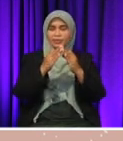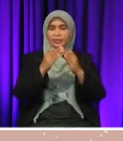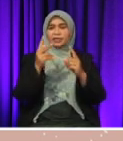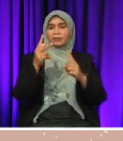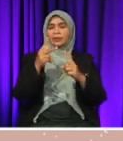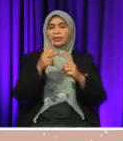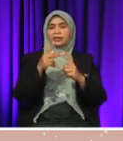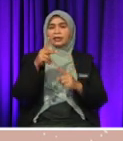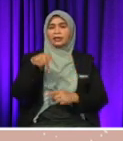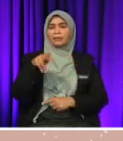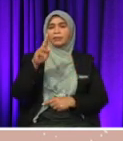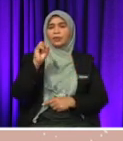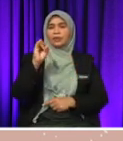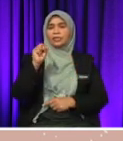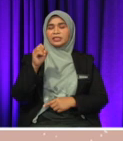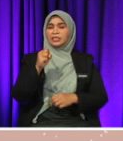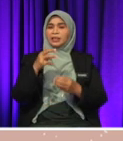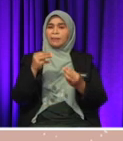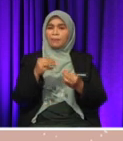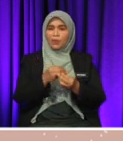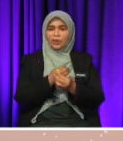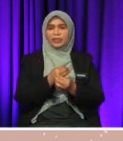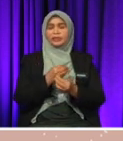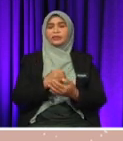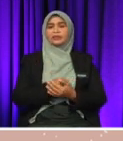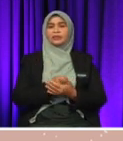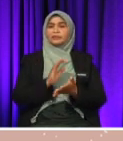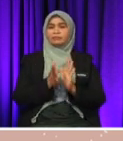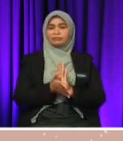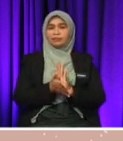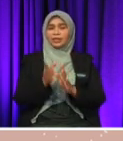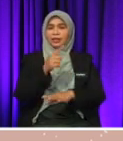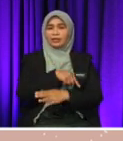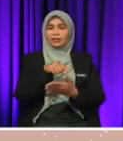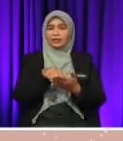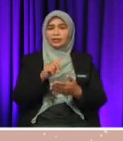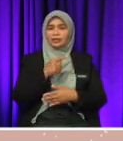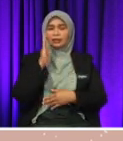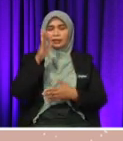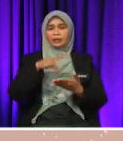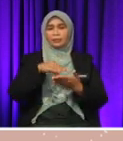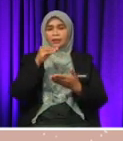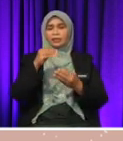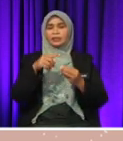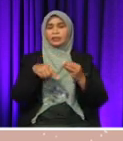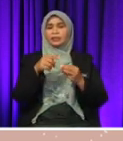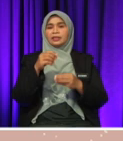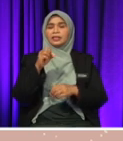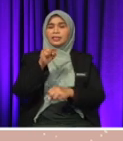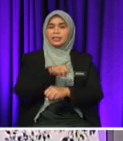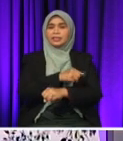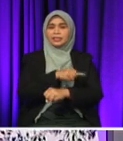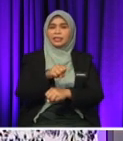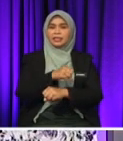bahwa puisi modern hanya saja jadi pada hari ini kita akan belajar tentang sajak pada